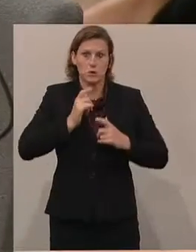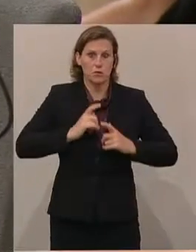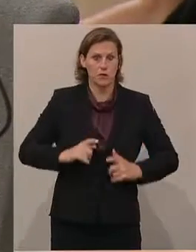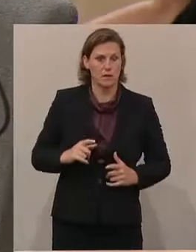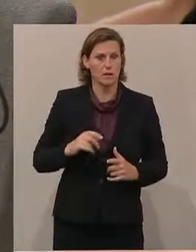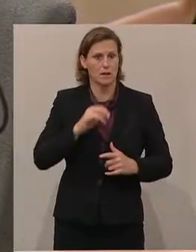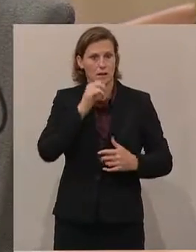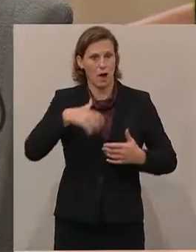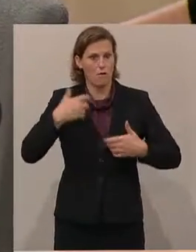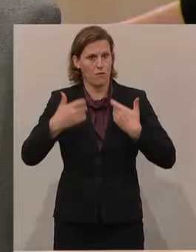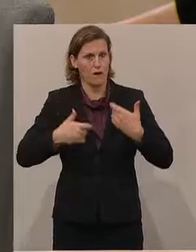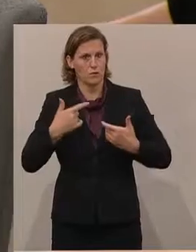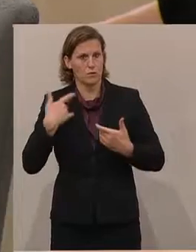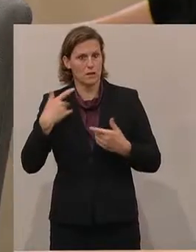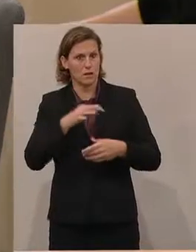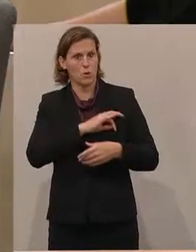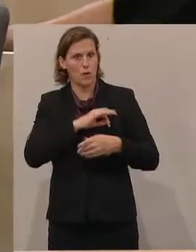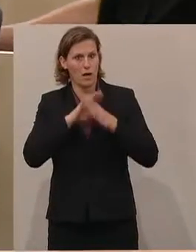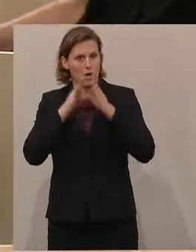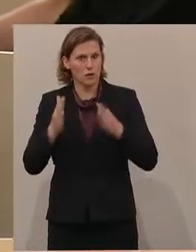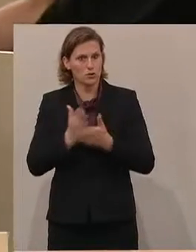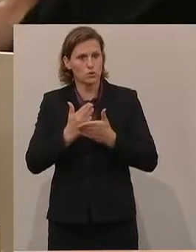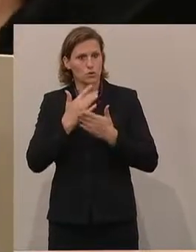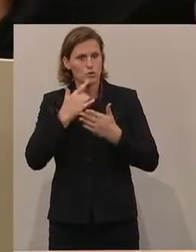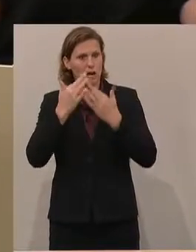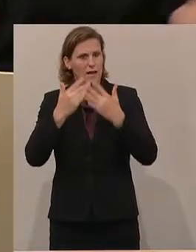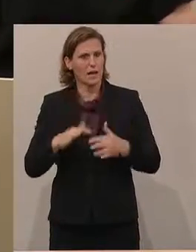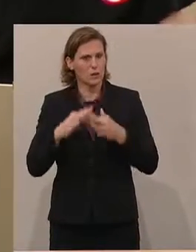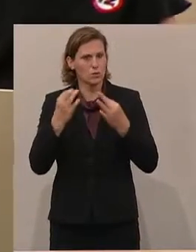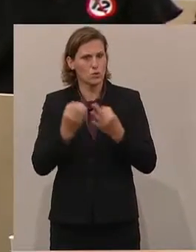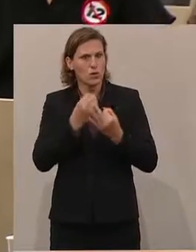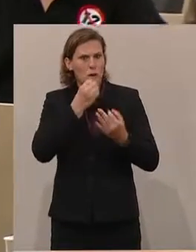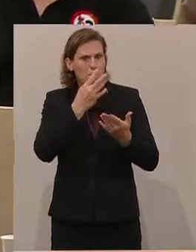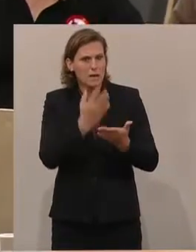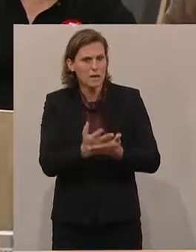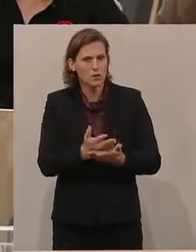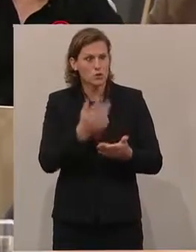Kollege Hauser hat es Ihnen schon anhand der Rechnungshofberichte gesagt. Jetzt, wo der Rechnungshof Ihr